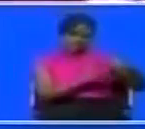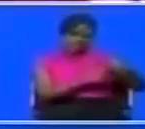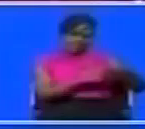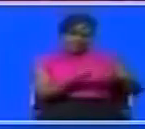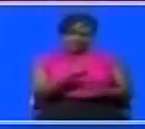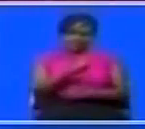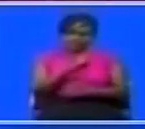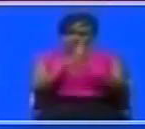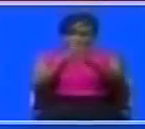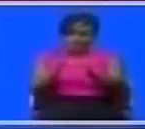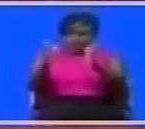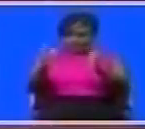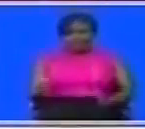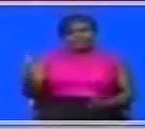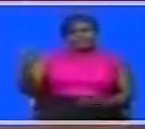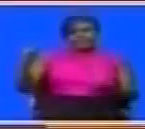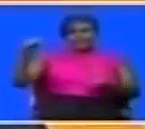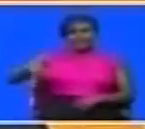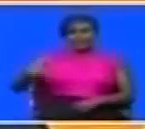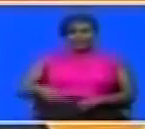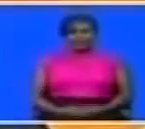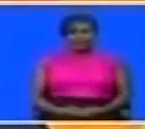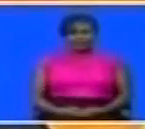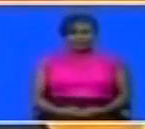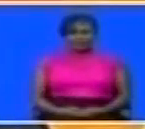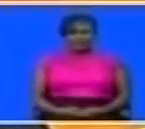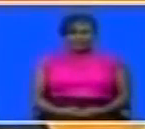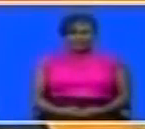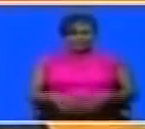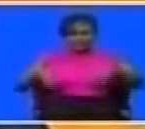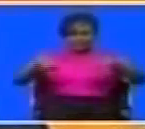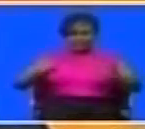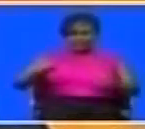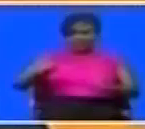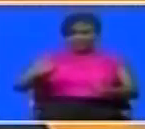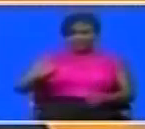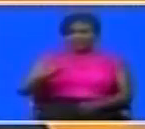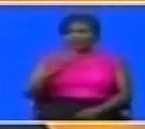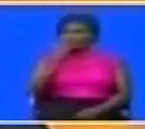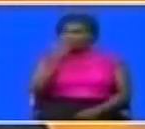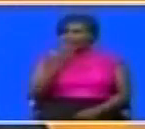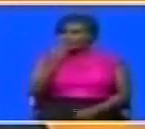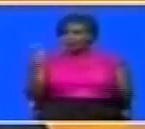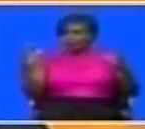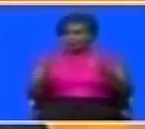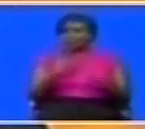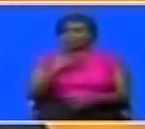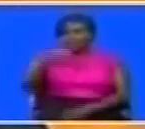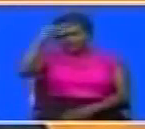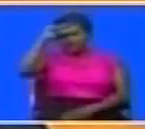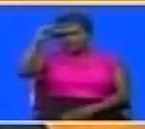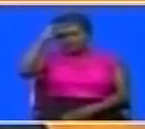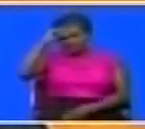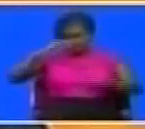Mtelaki, KTN Leo. Katibu mkuu wa chama cha NARC Kenya, Martha Karua, ameitaka serikali